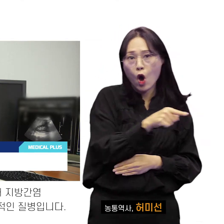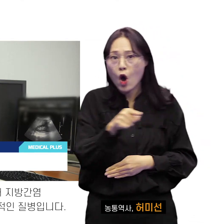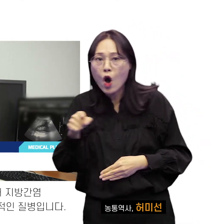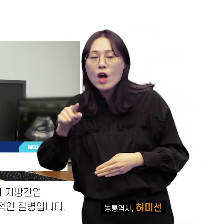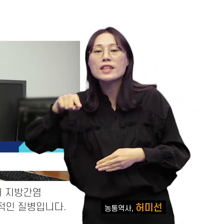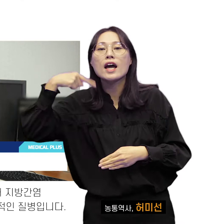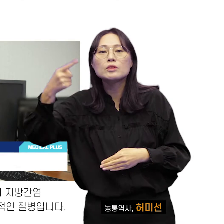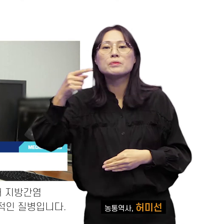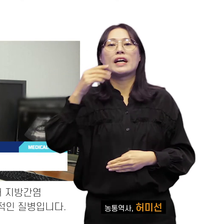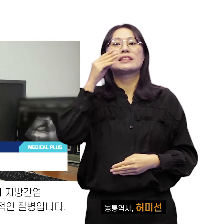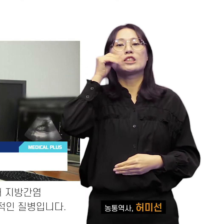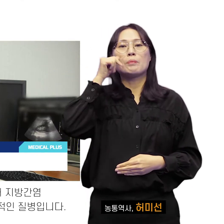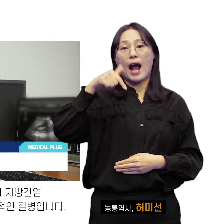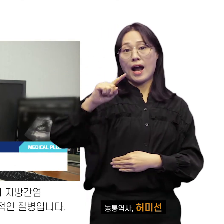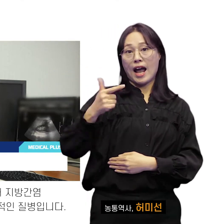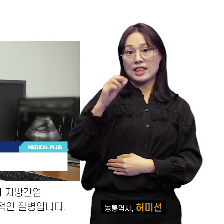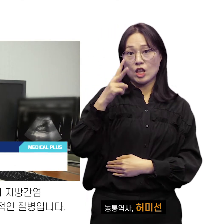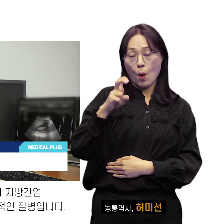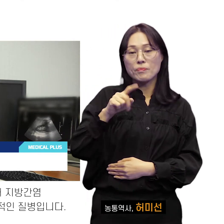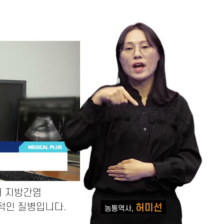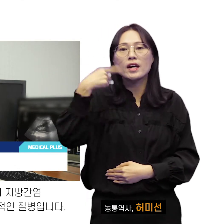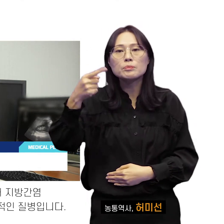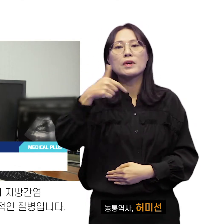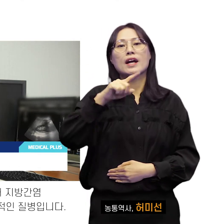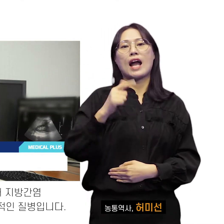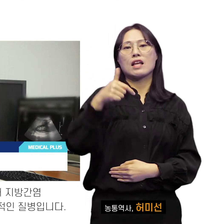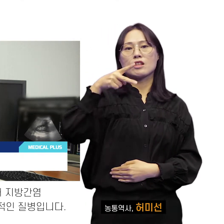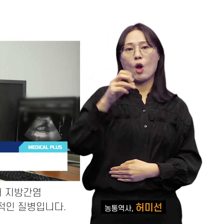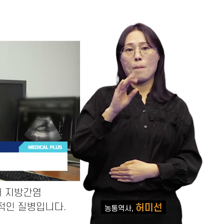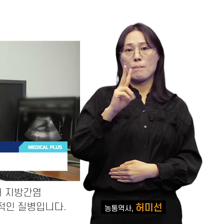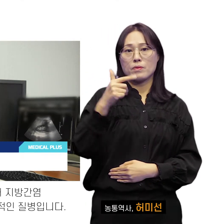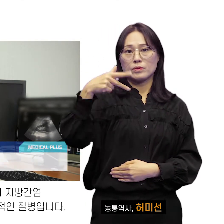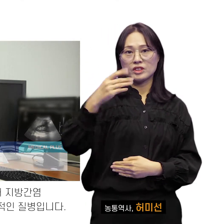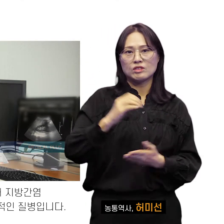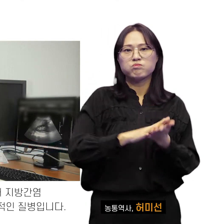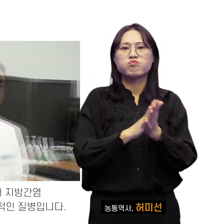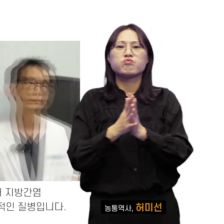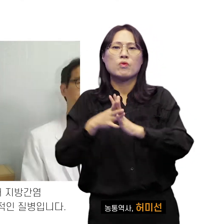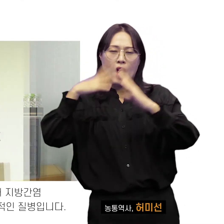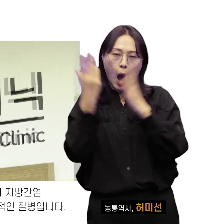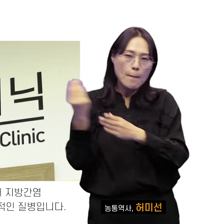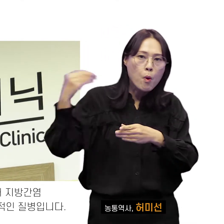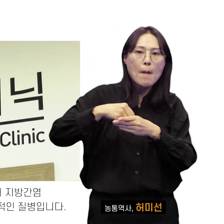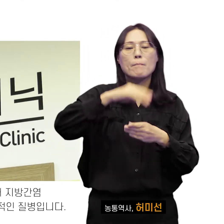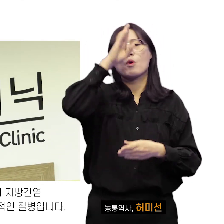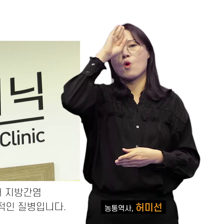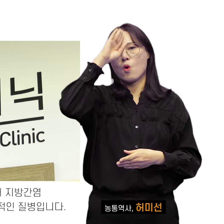나아가 간경변증까지 포함하는 포괄적인 질병입니다.